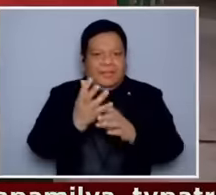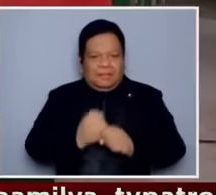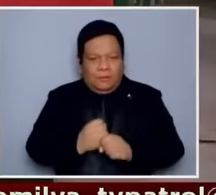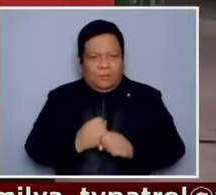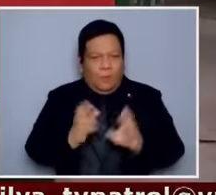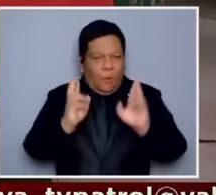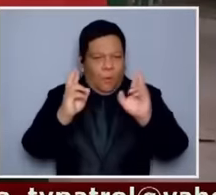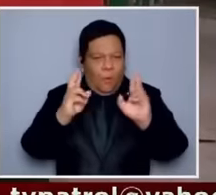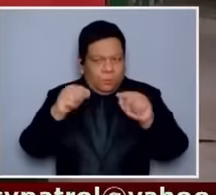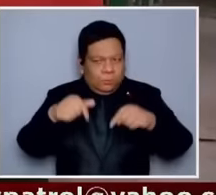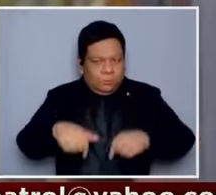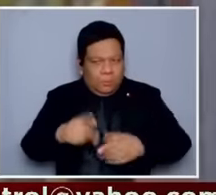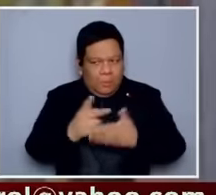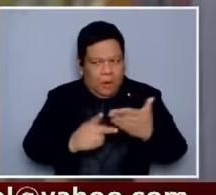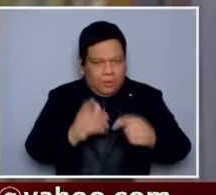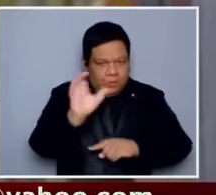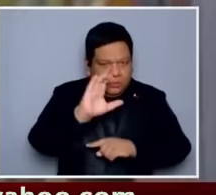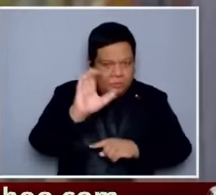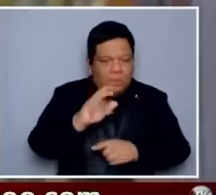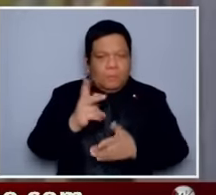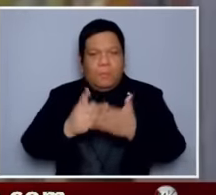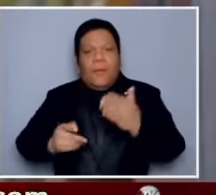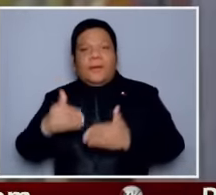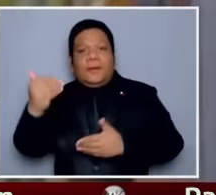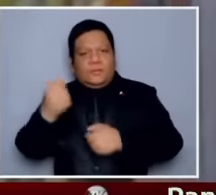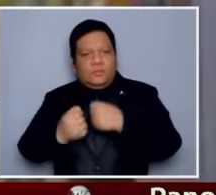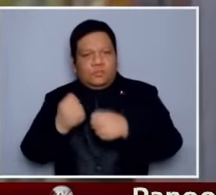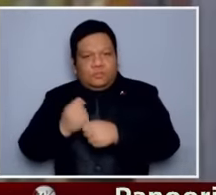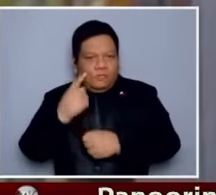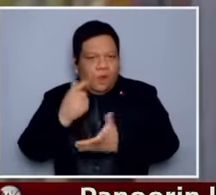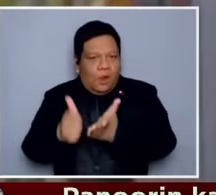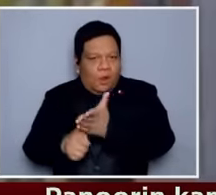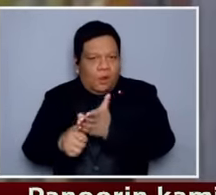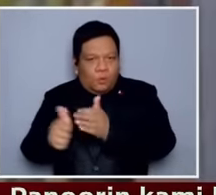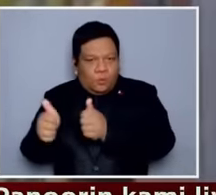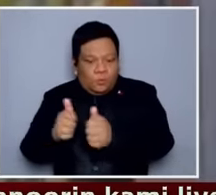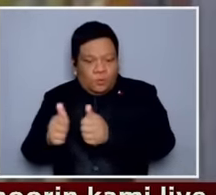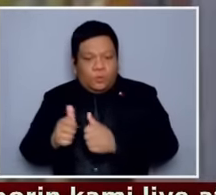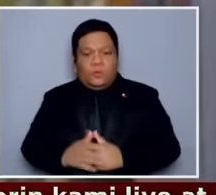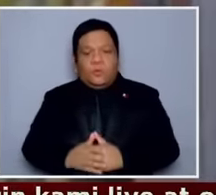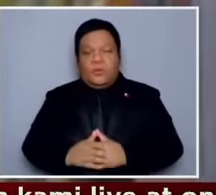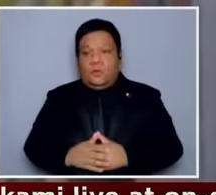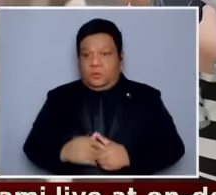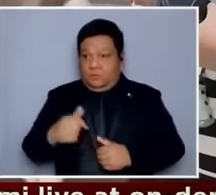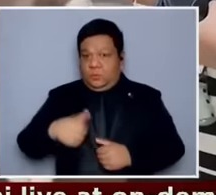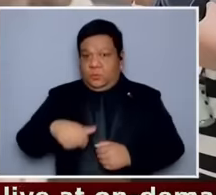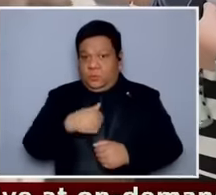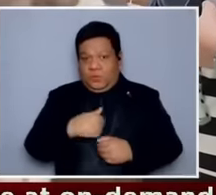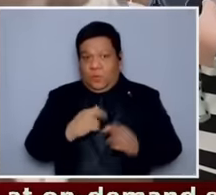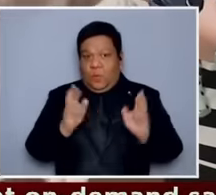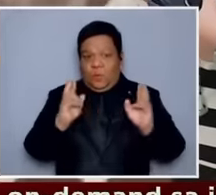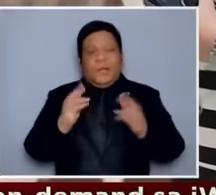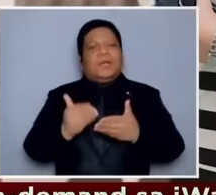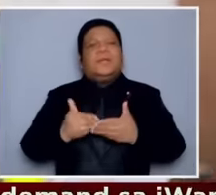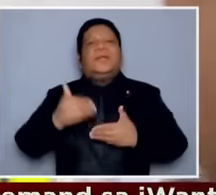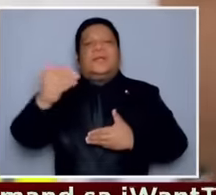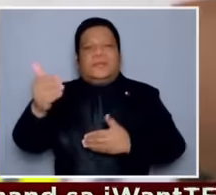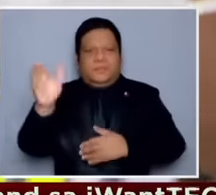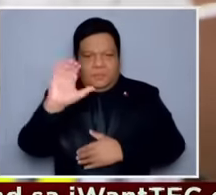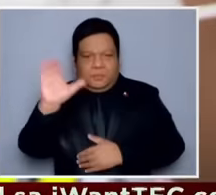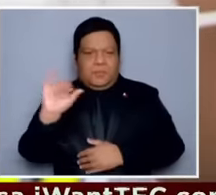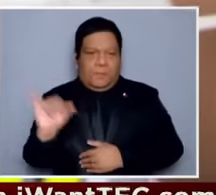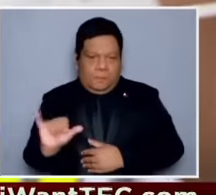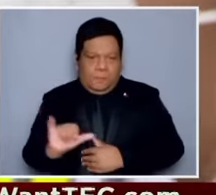Christmas, part of it next year's election. And then the Philippine Reader Association is hoping next Christmas. Kinumpirma na rin ni